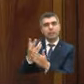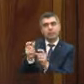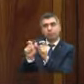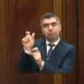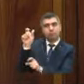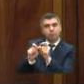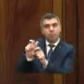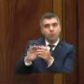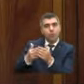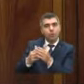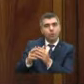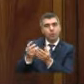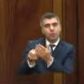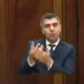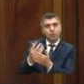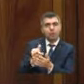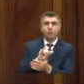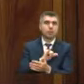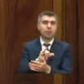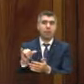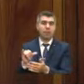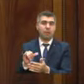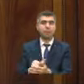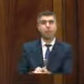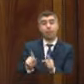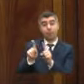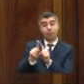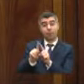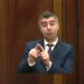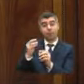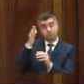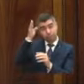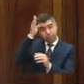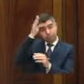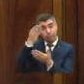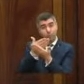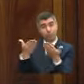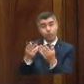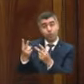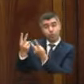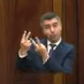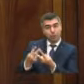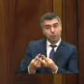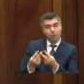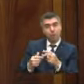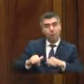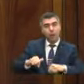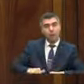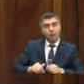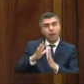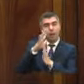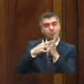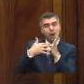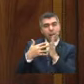الأزمة عوض أن تسكنها وتزيد من عمرها، الكفاءة الوطنية التي ستنفذ البرنامج الحكومي الغارق في